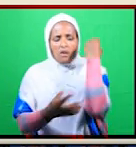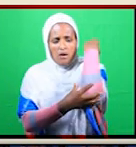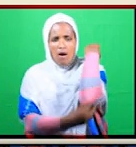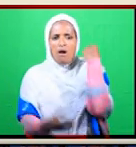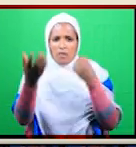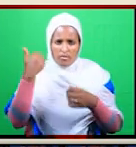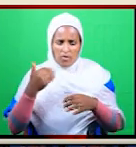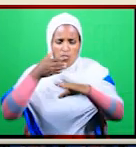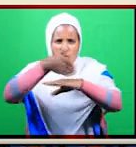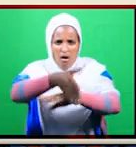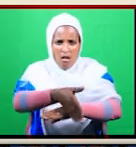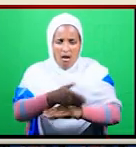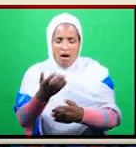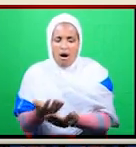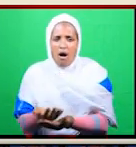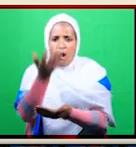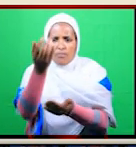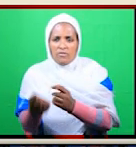ሀብት አልነበረም። በኋላ ሀብት ሲመጣ